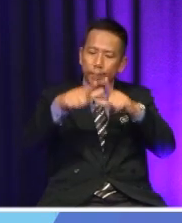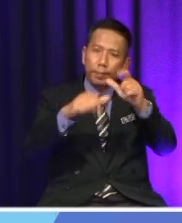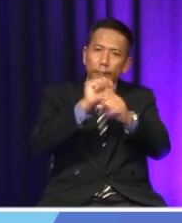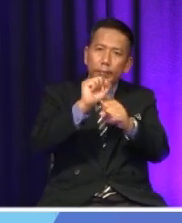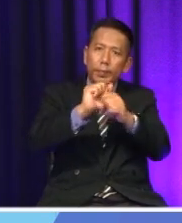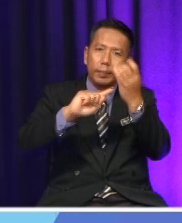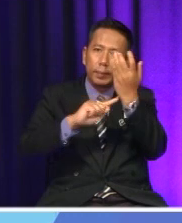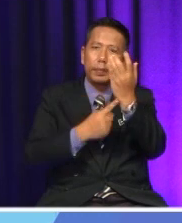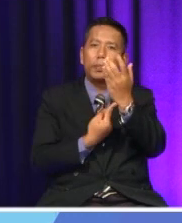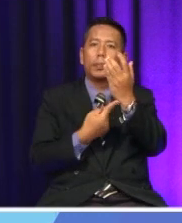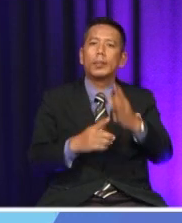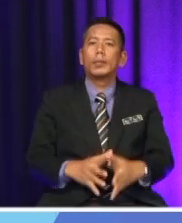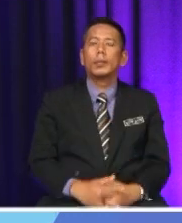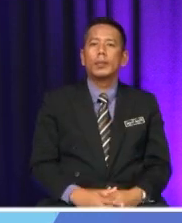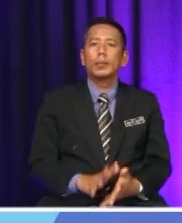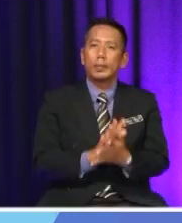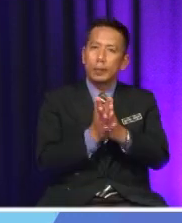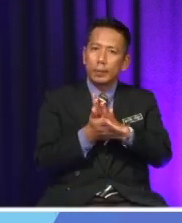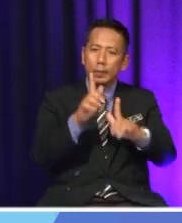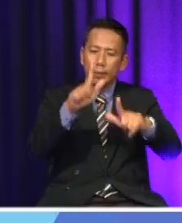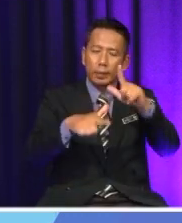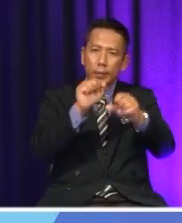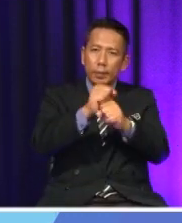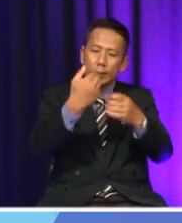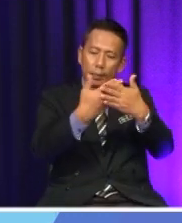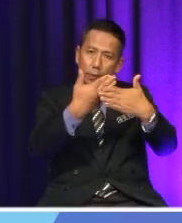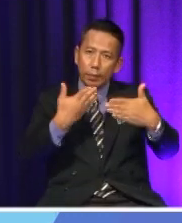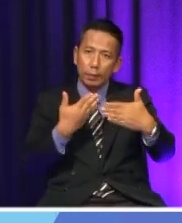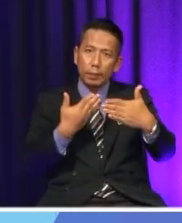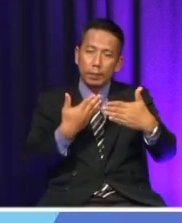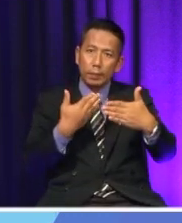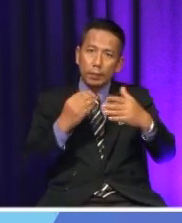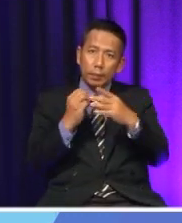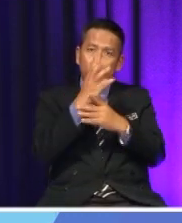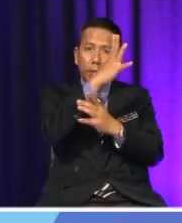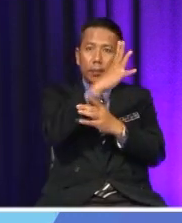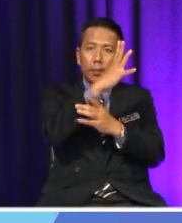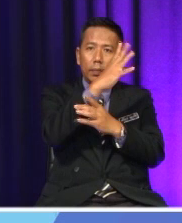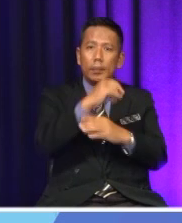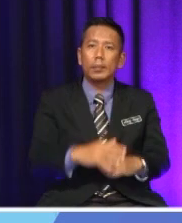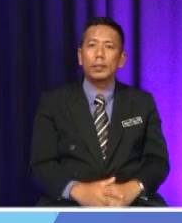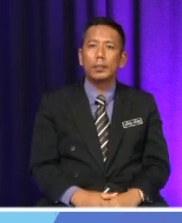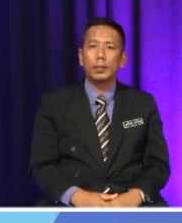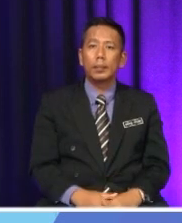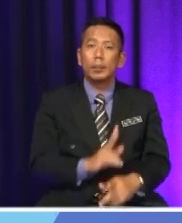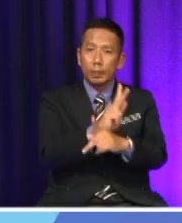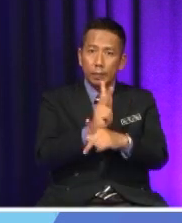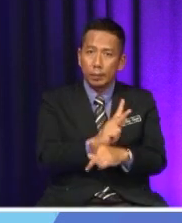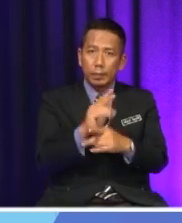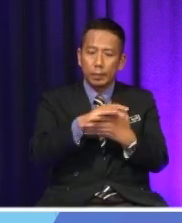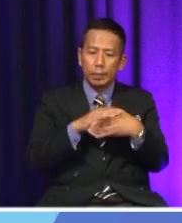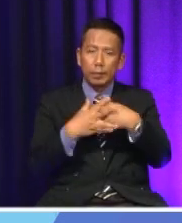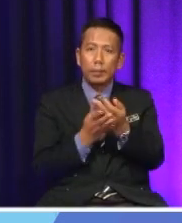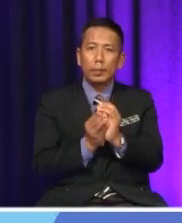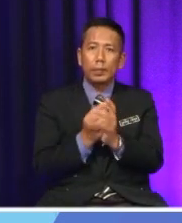dimulaikan Oke jadi daripada langkah kerja sebelumnya terpapar dalam screen-nya penjaga mencuci tangan